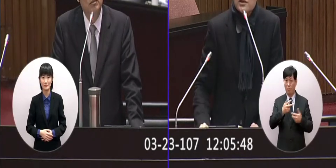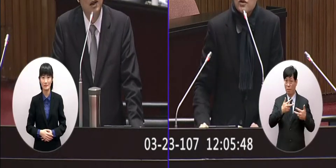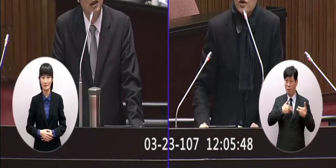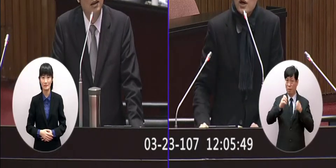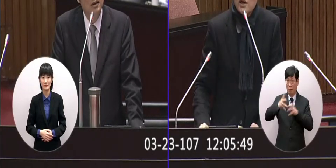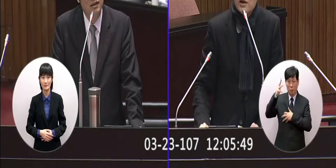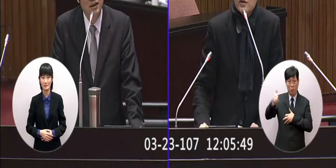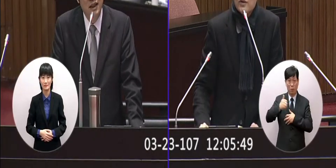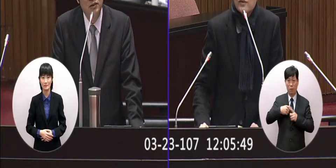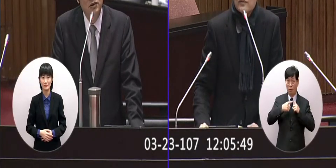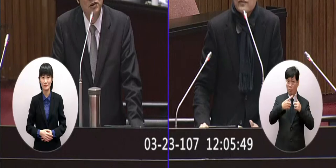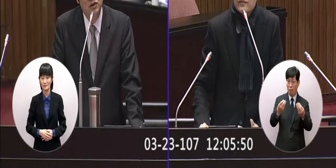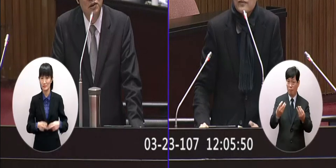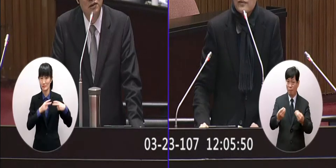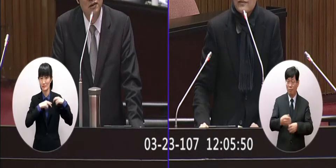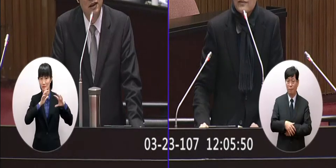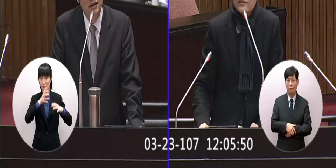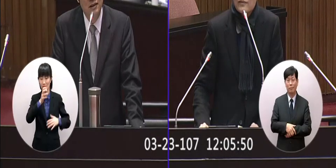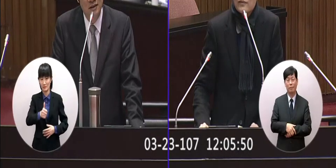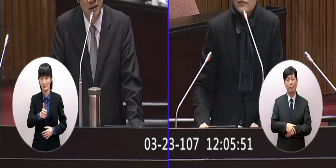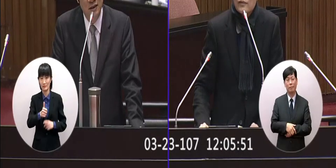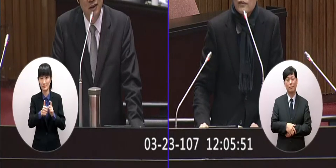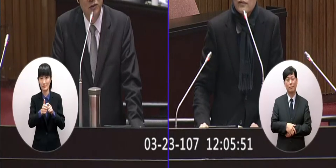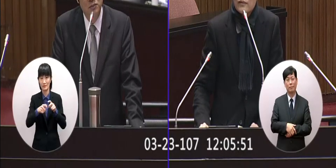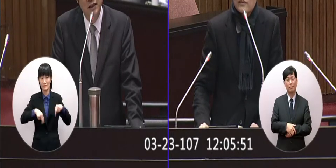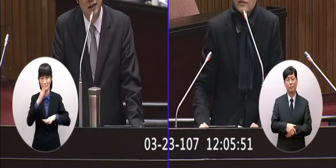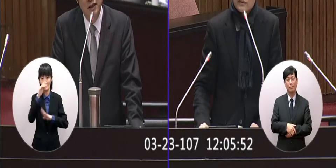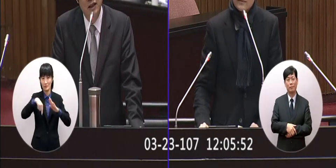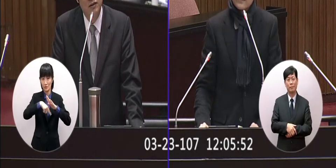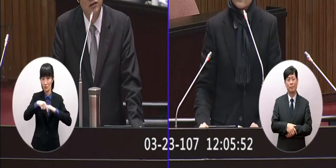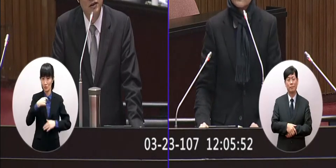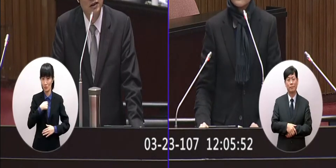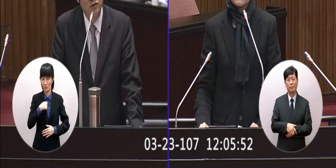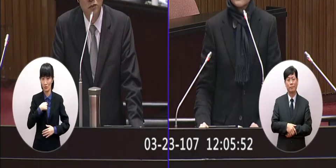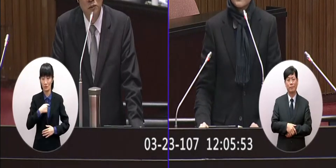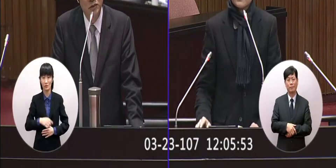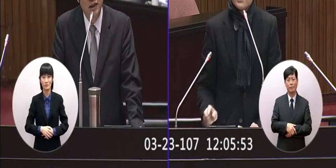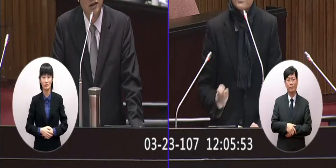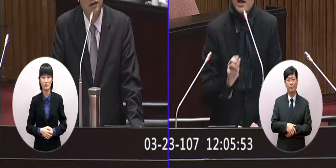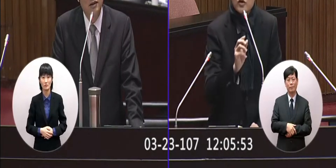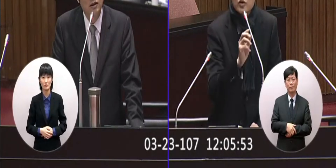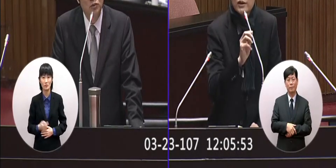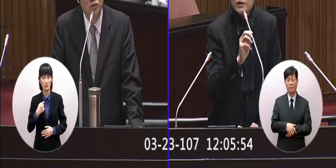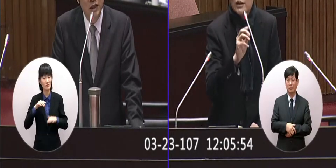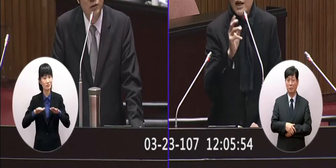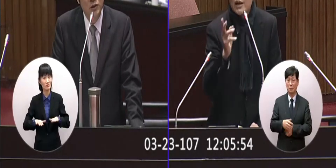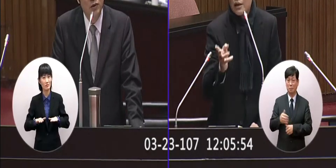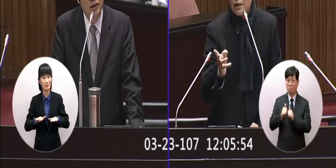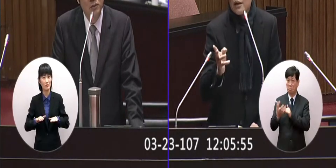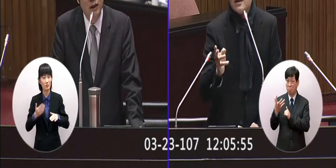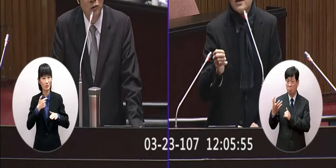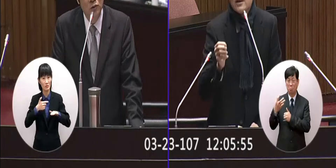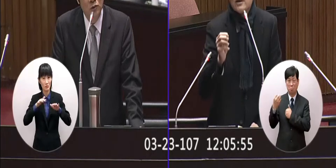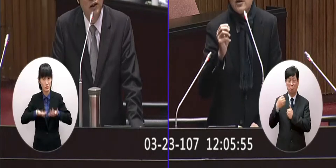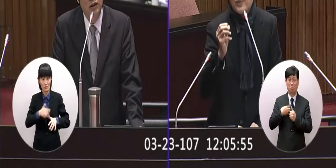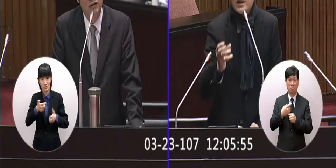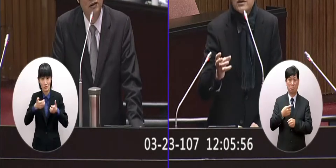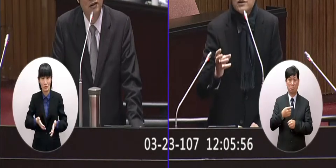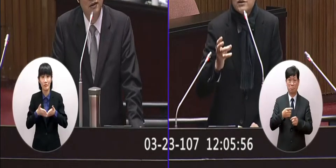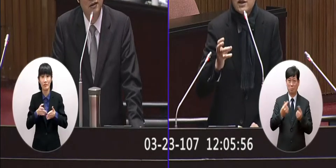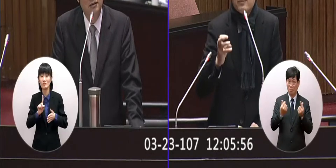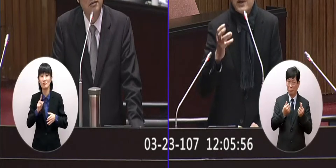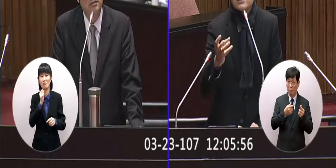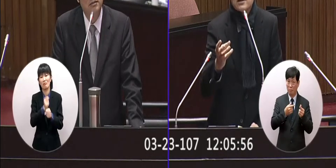蔡英文蔡总统啊。 蔡英文总统跟行政院我本人也好，其实我目前的 那大家都说你现在 目前最重要都把工作做